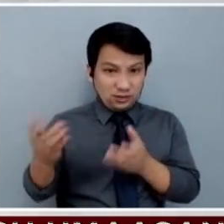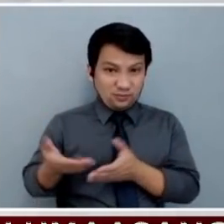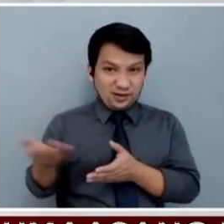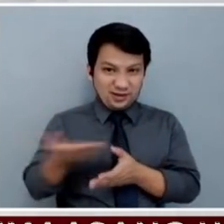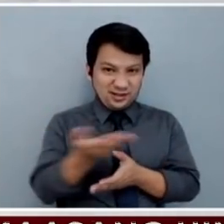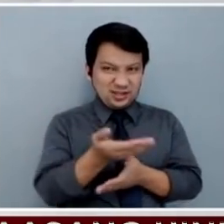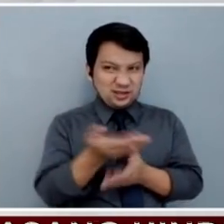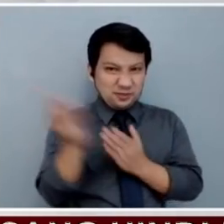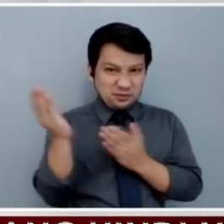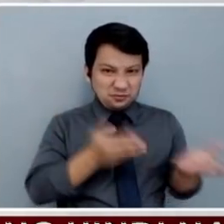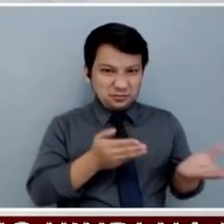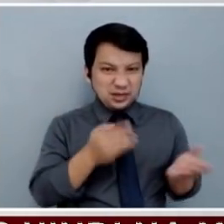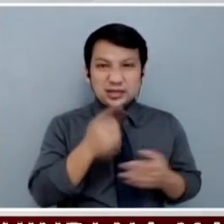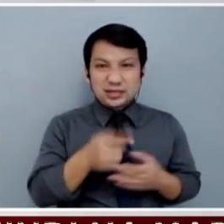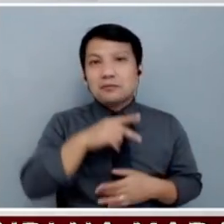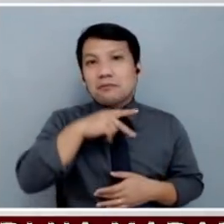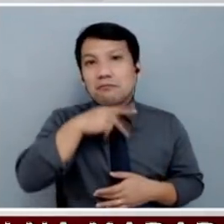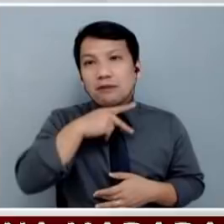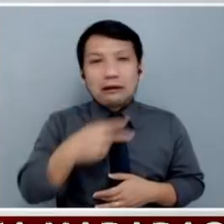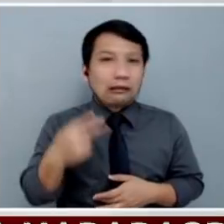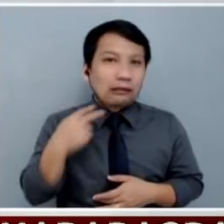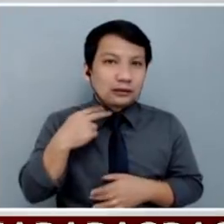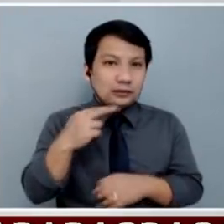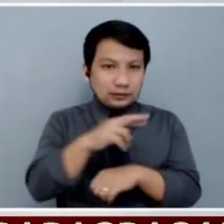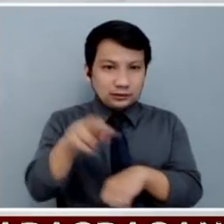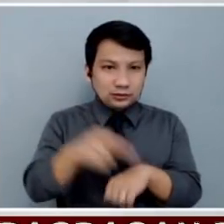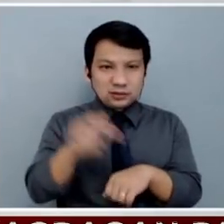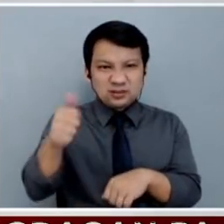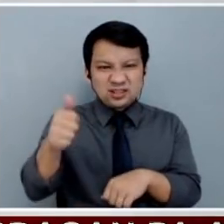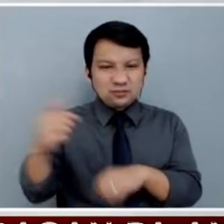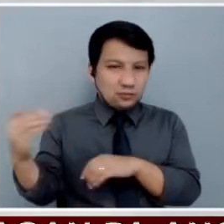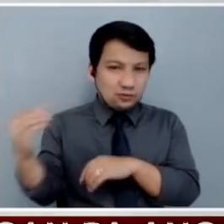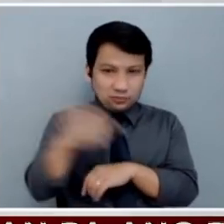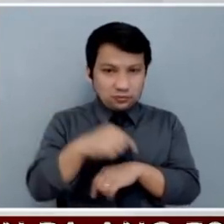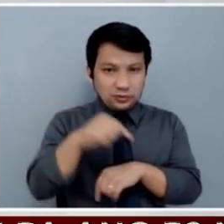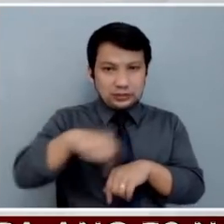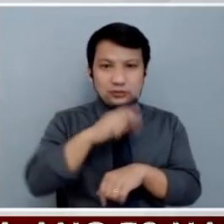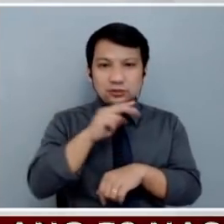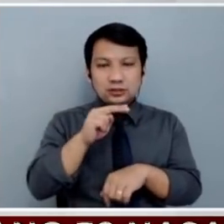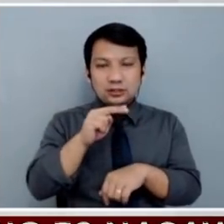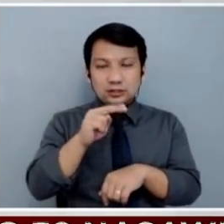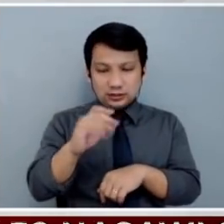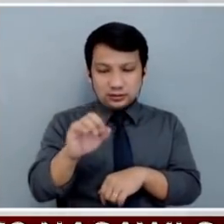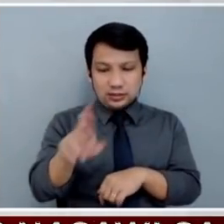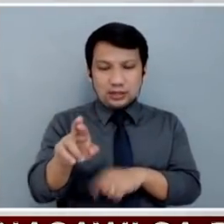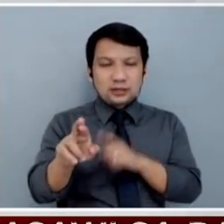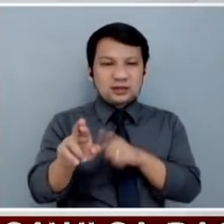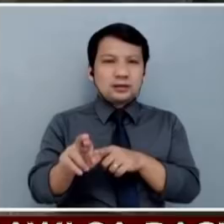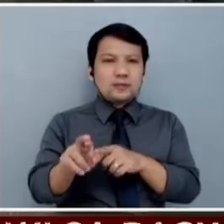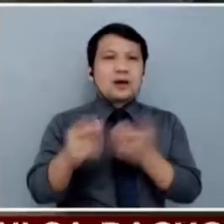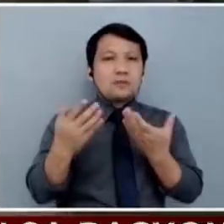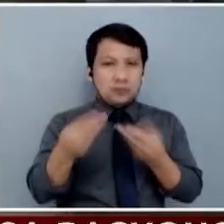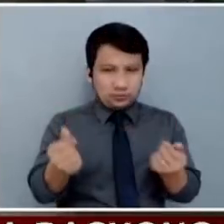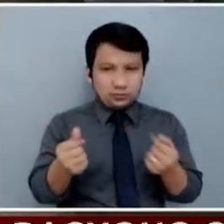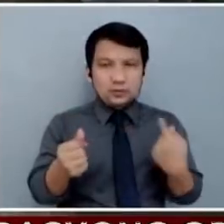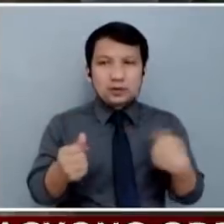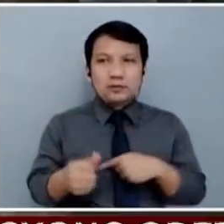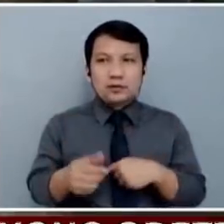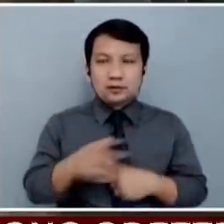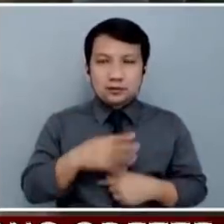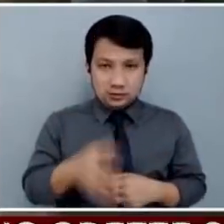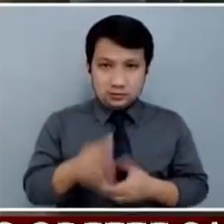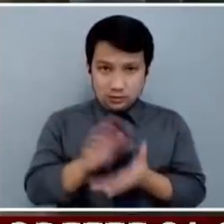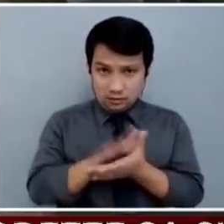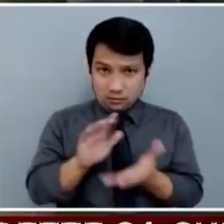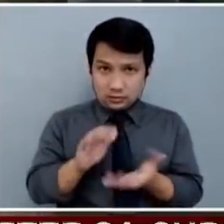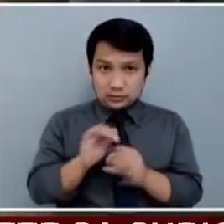mga stranded na baboy sa region 10 na papunta po dito sa Metro Manila. Pero ito naman po ay nagawa ng solusyon. Nagmahal din